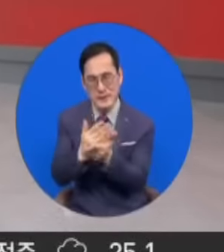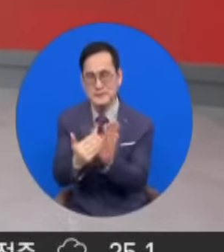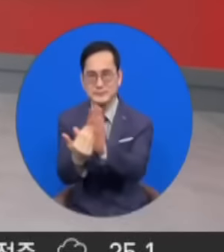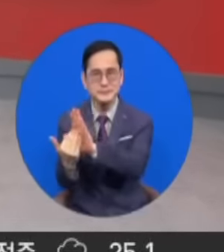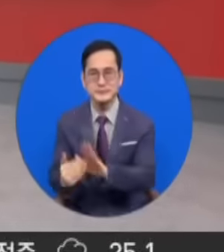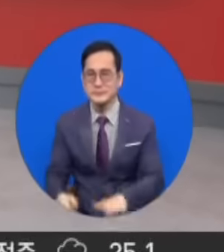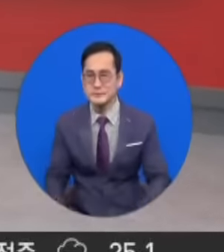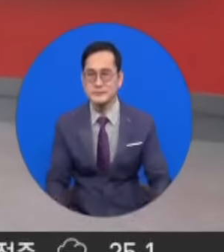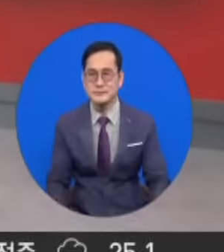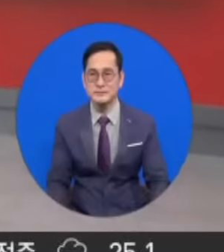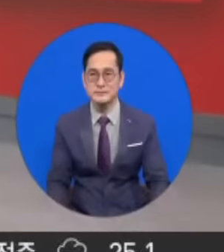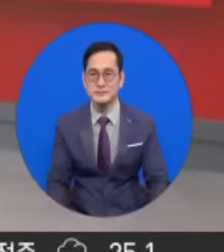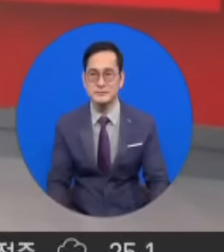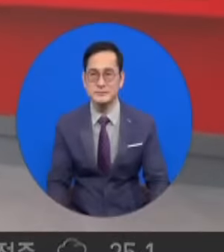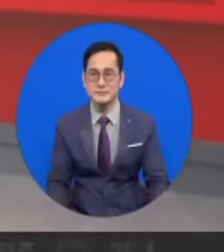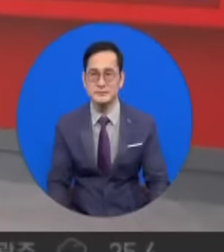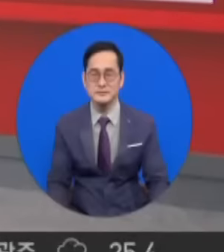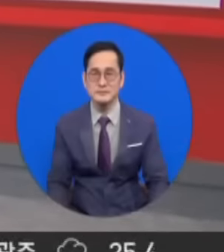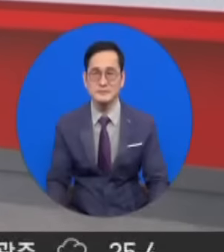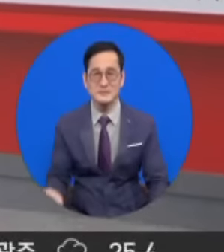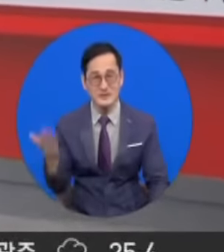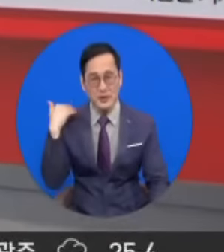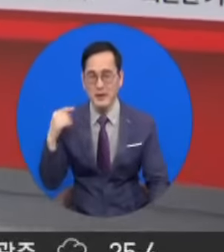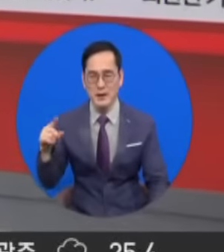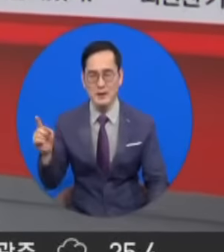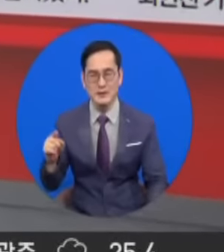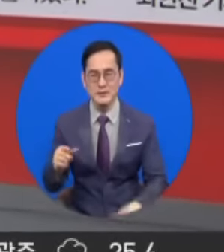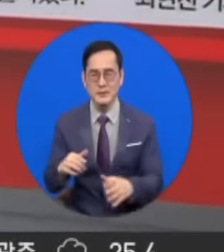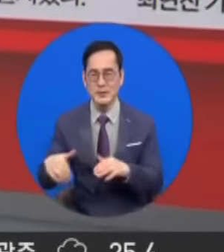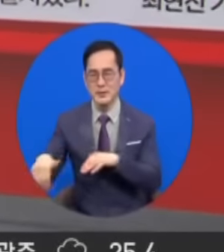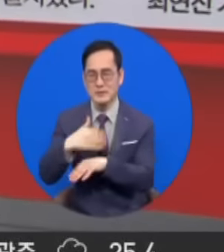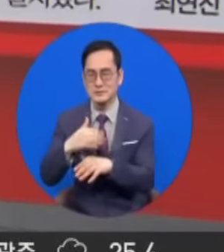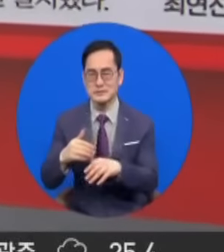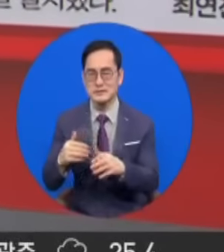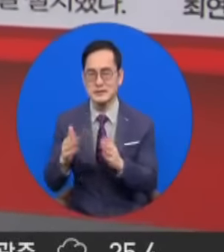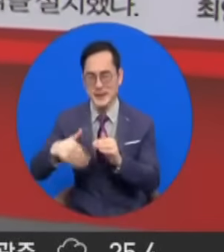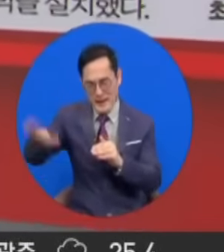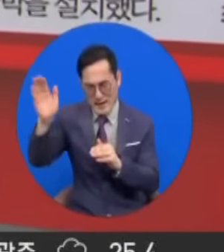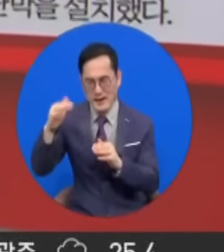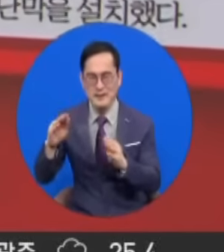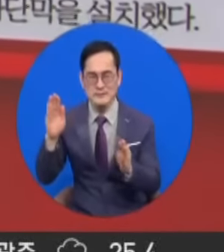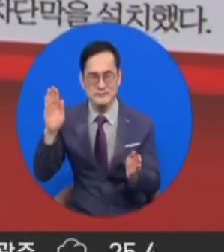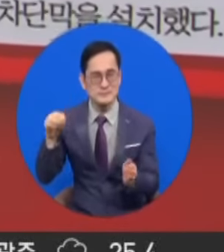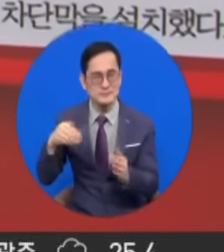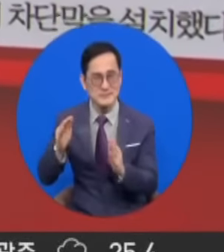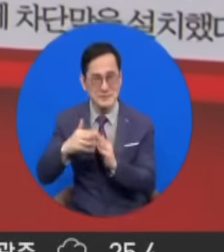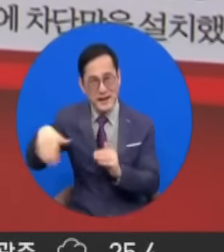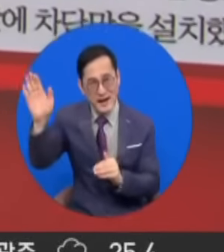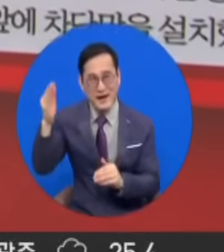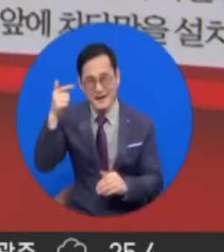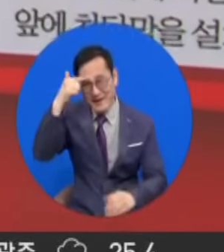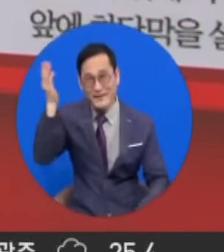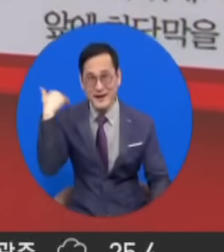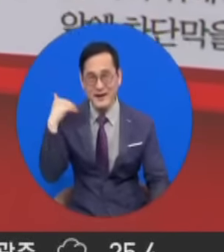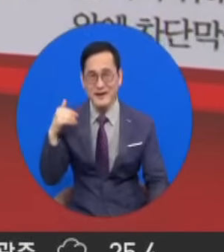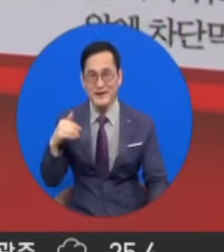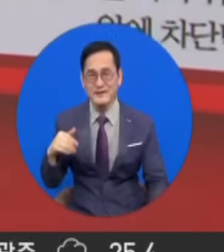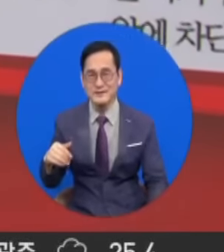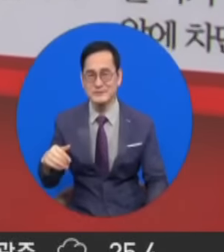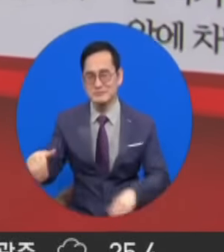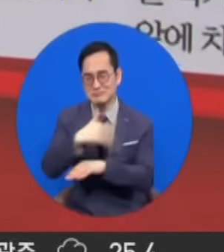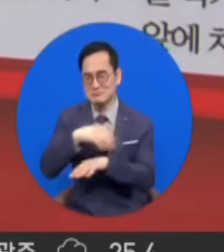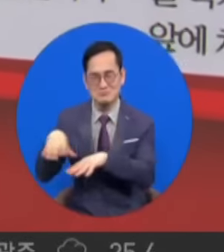옛날처럼 누가 이렇게 땅땅 치면서 통금 이런 것도 좀 정겨운 모습인데 다시 볼 수 있을지 모르겠습니다. 하지만 이